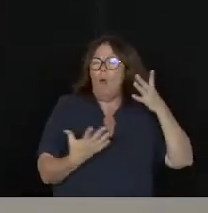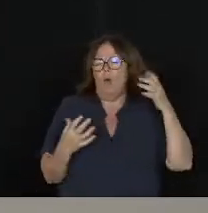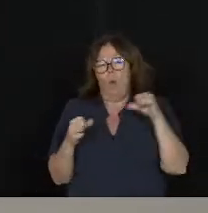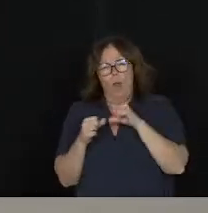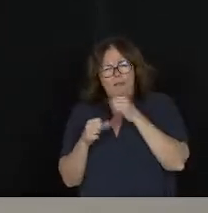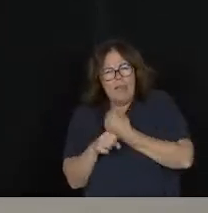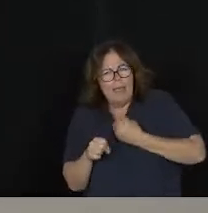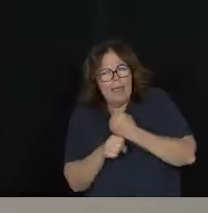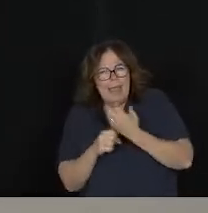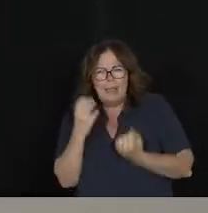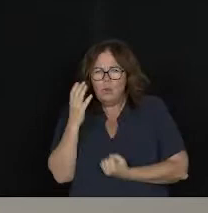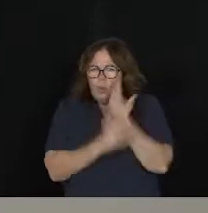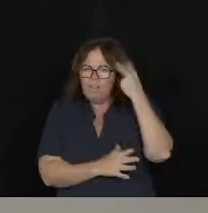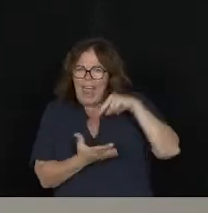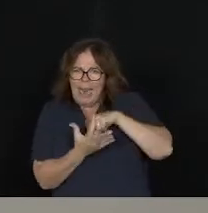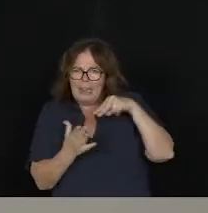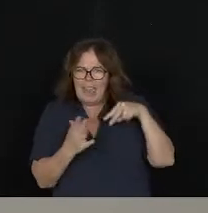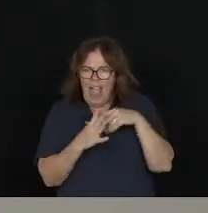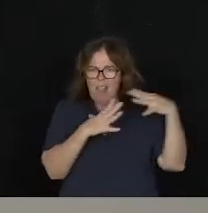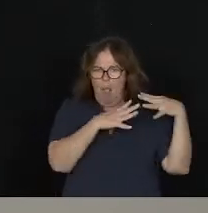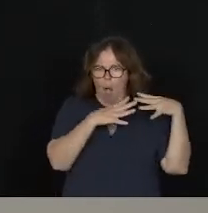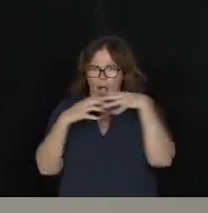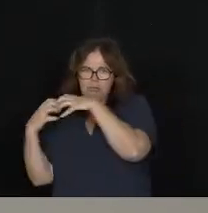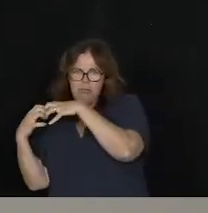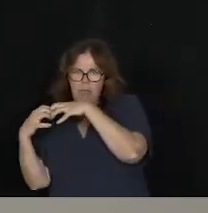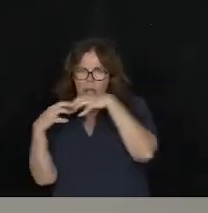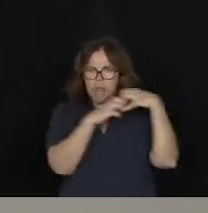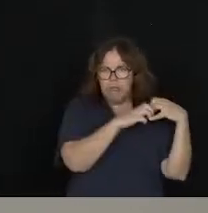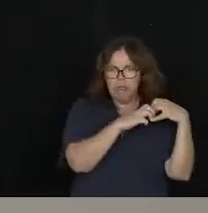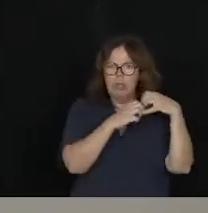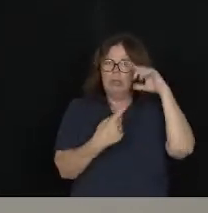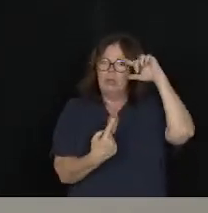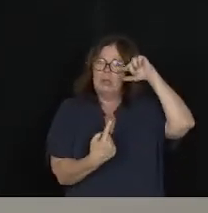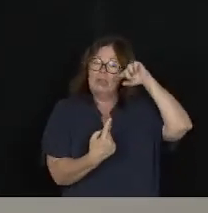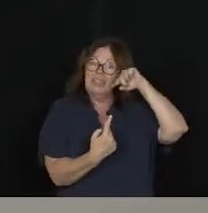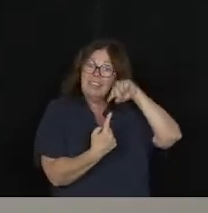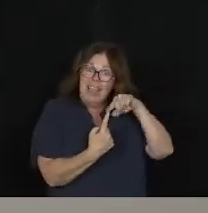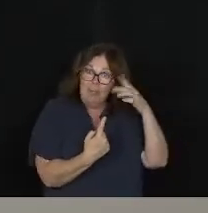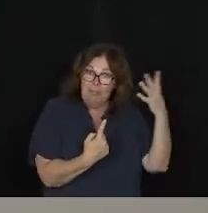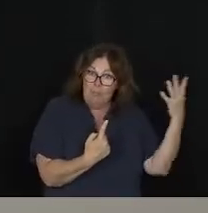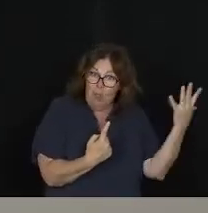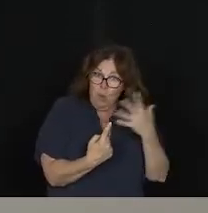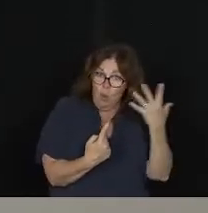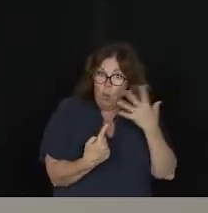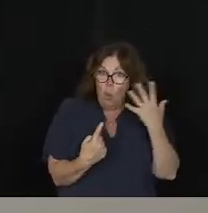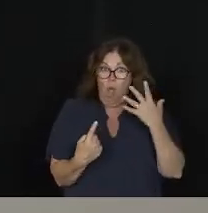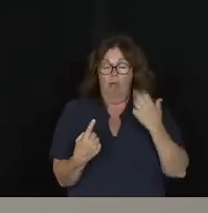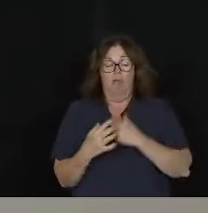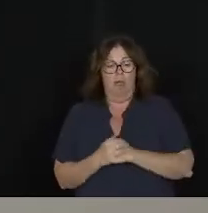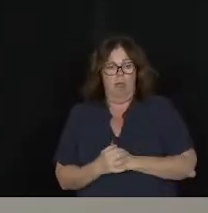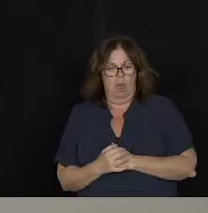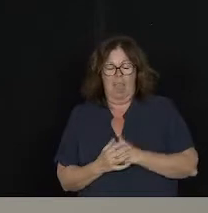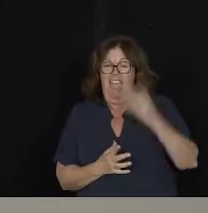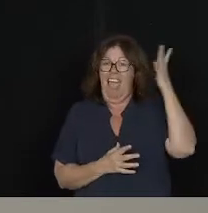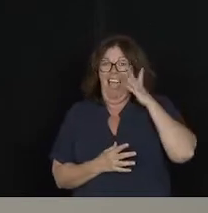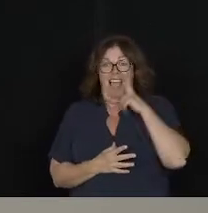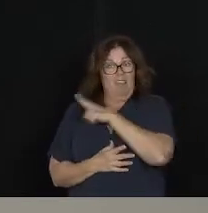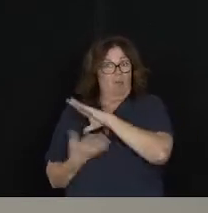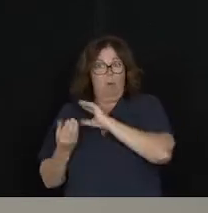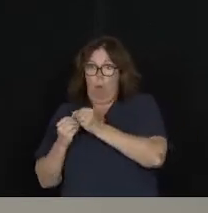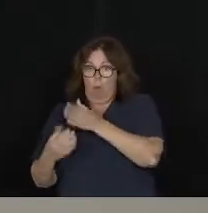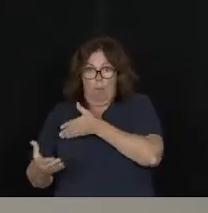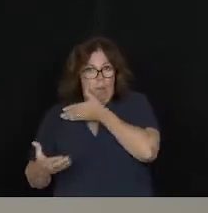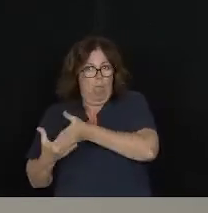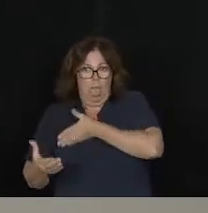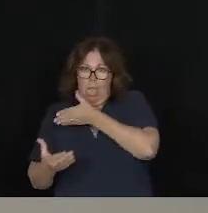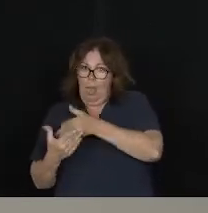des pratiques de combat qui permettent de dépasser l'impasse stratégique telle qu'elle avait existé